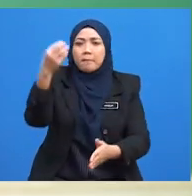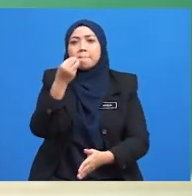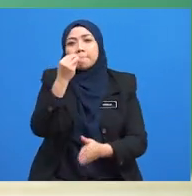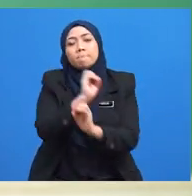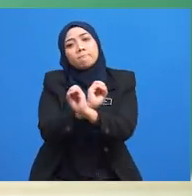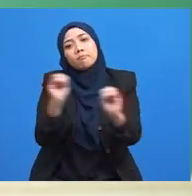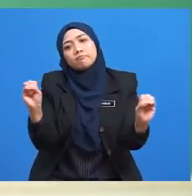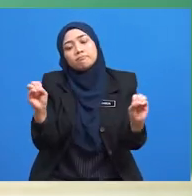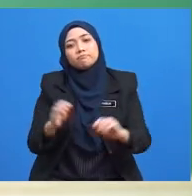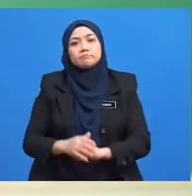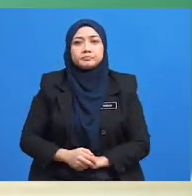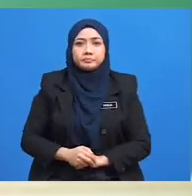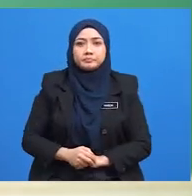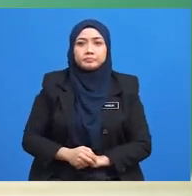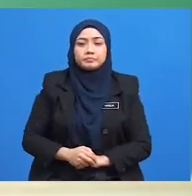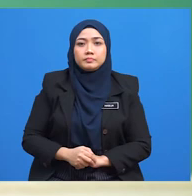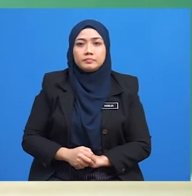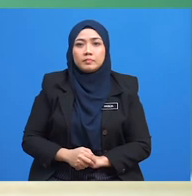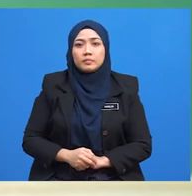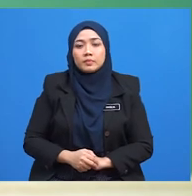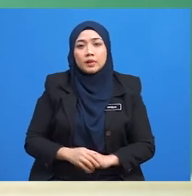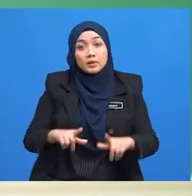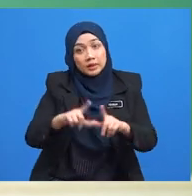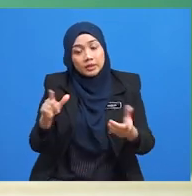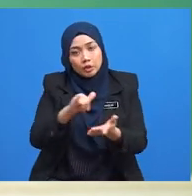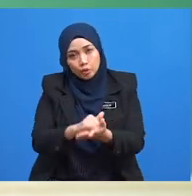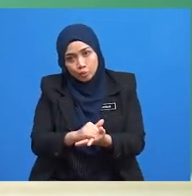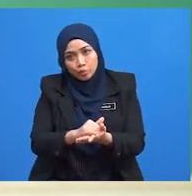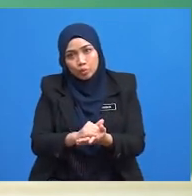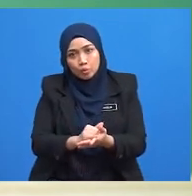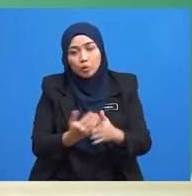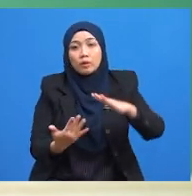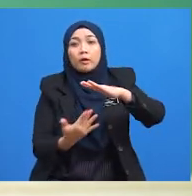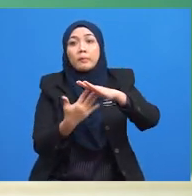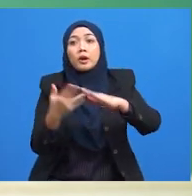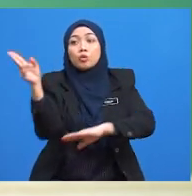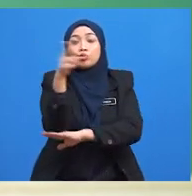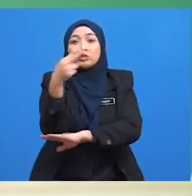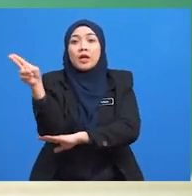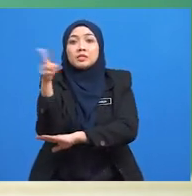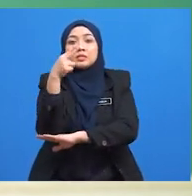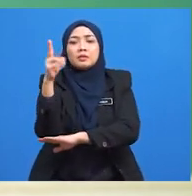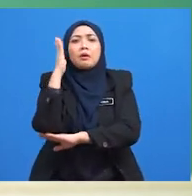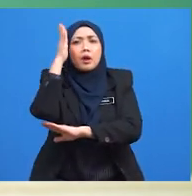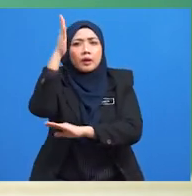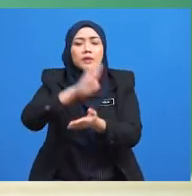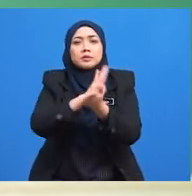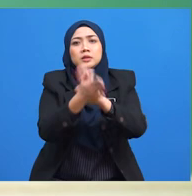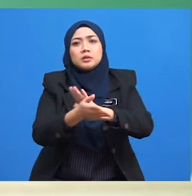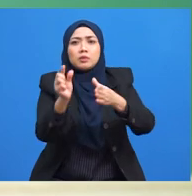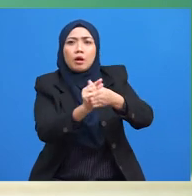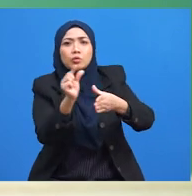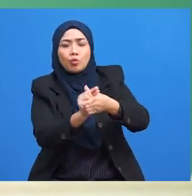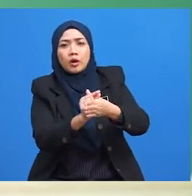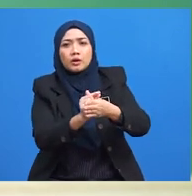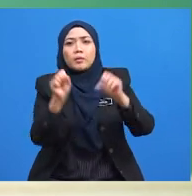Gangguan terhadap sistem ekologi seperti kebakaran hutan secara semula jadi pula akan menyebabkan gangguan